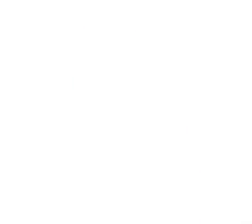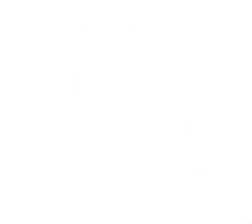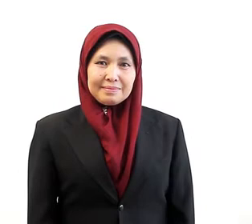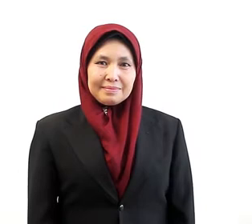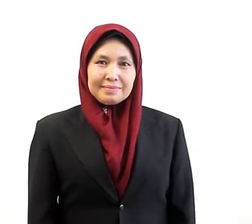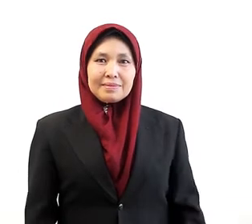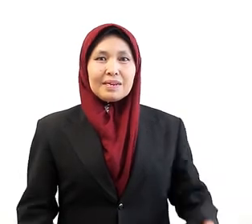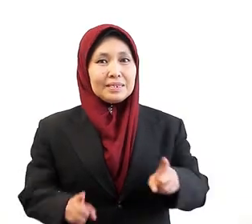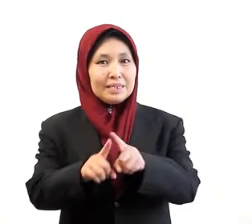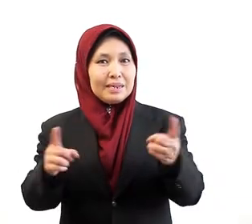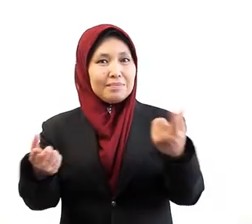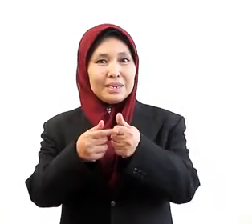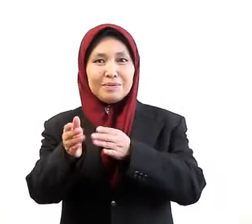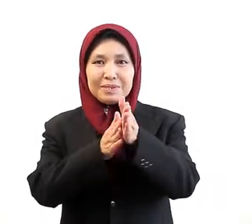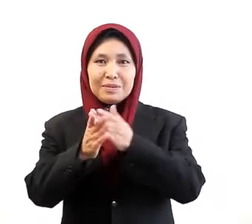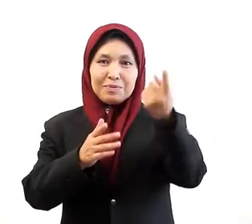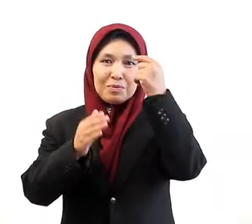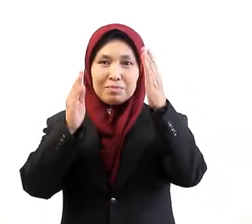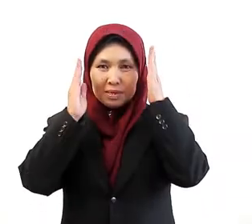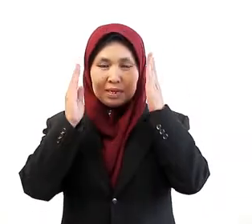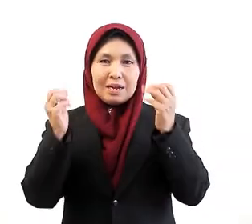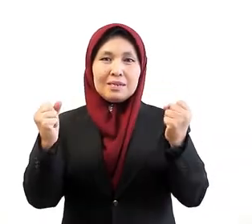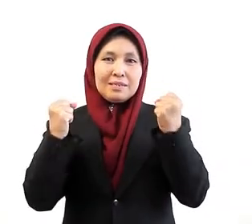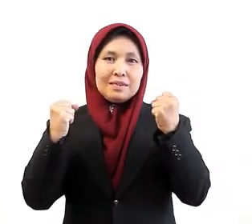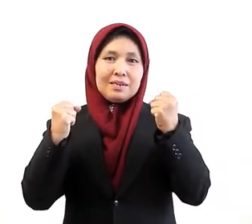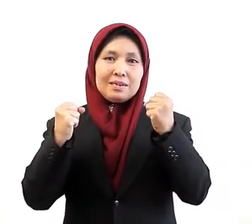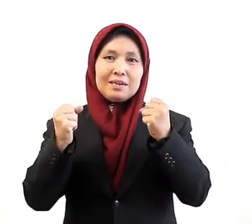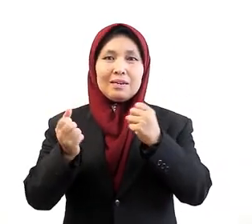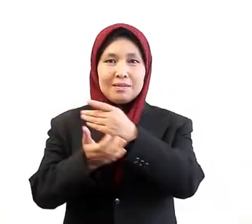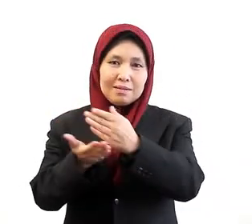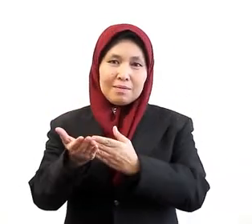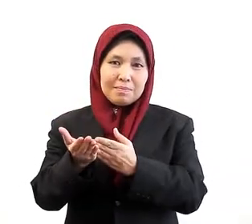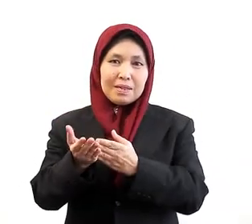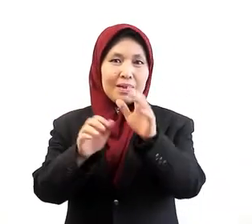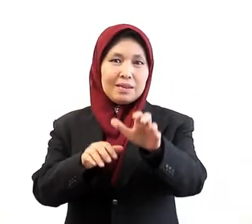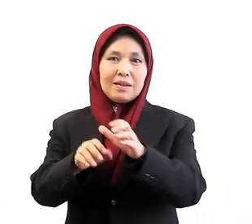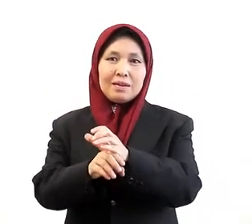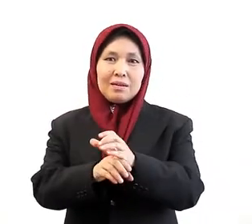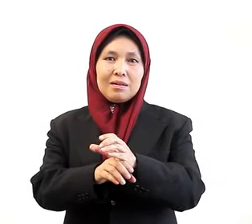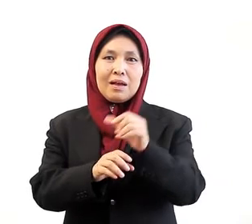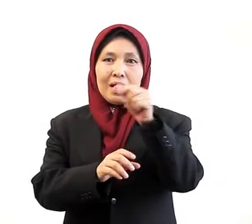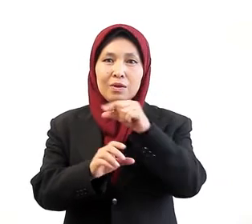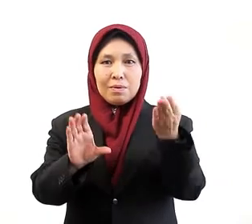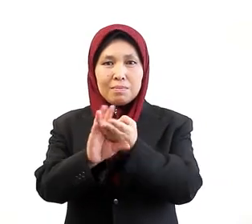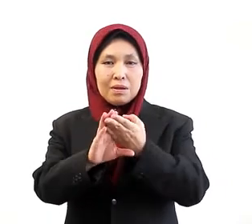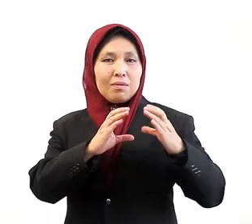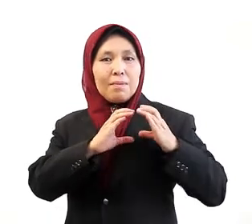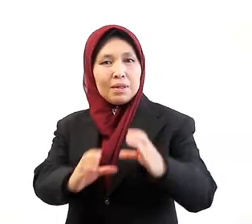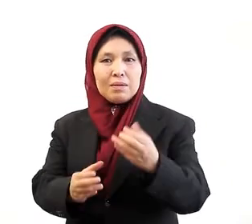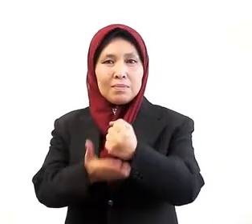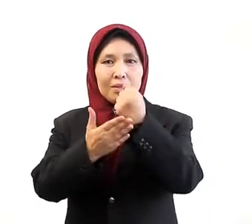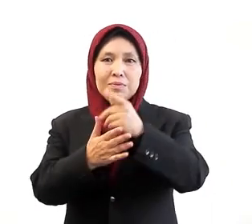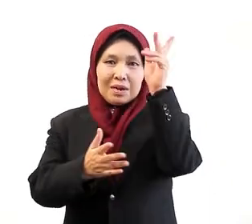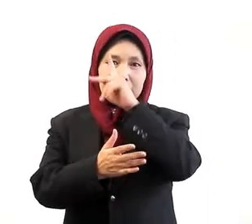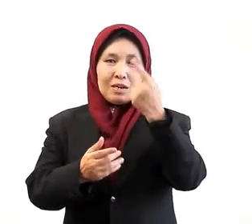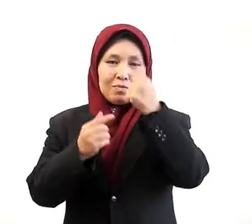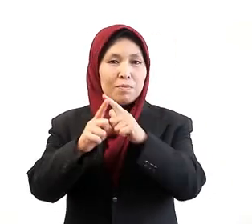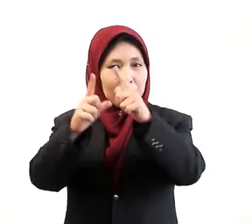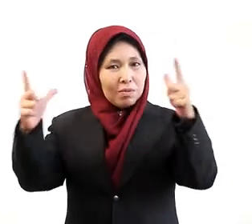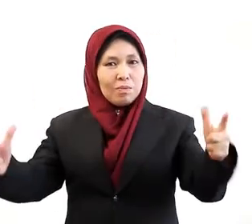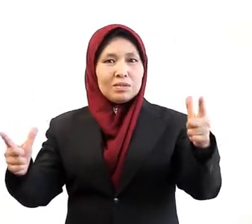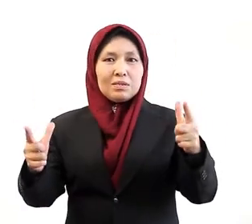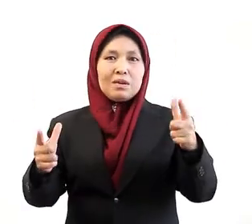AgroNurani Selain usaha memperkasakan sektor pertanian, AgroBank juga komited membantu kerajaan dalam usaha meluaskan